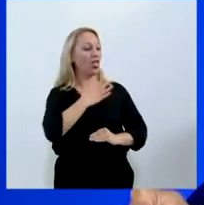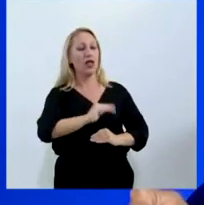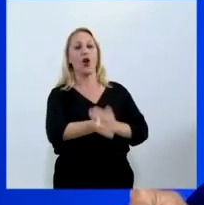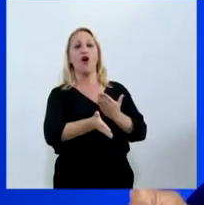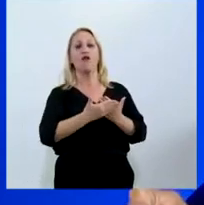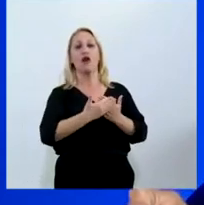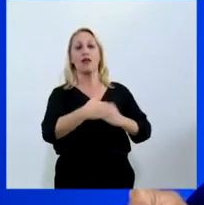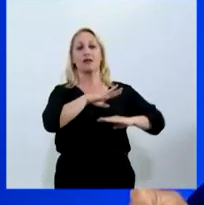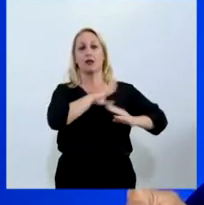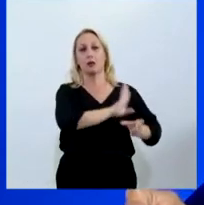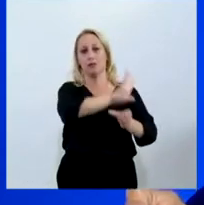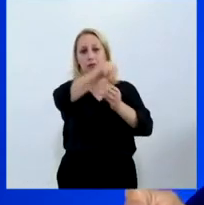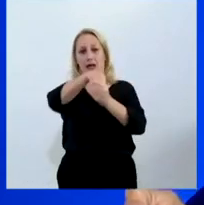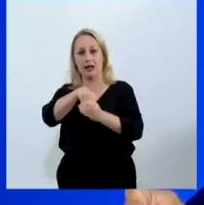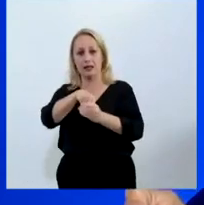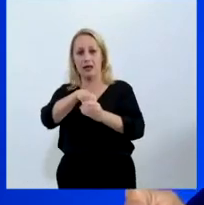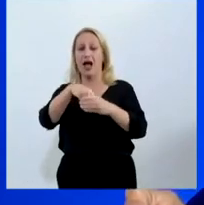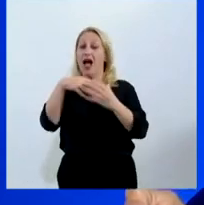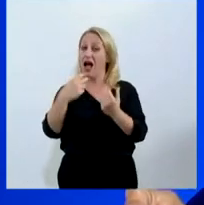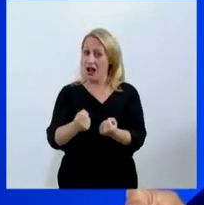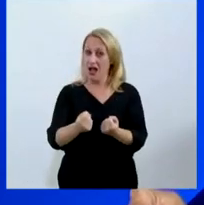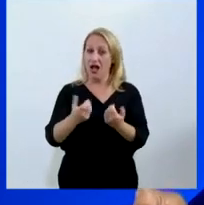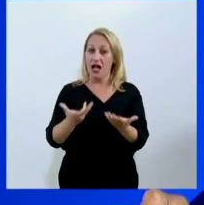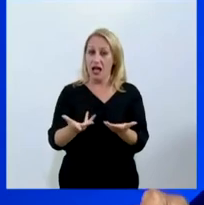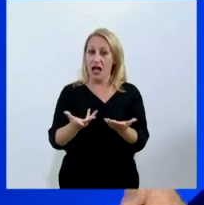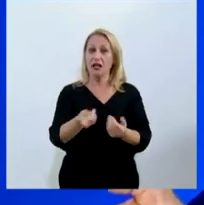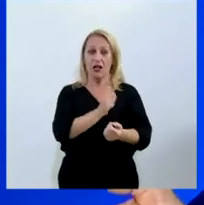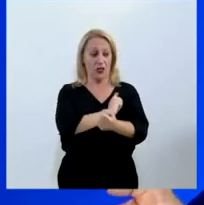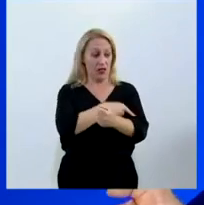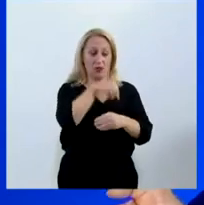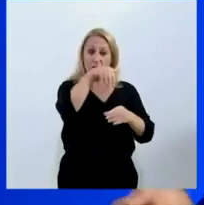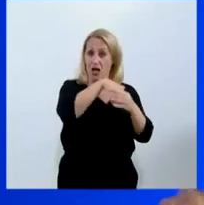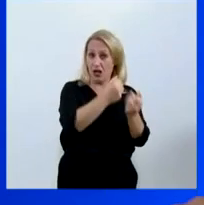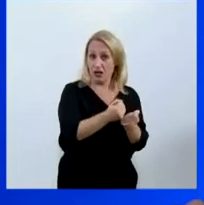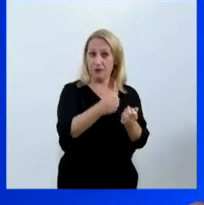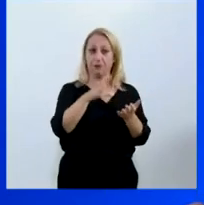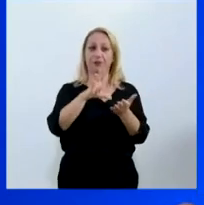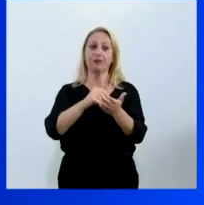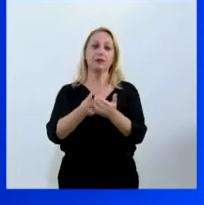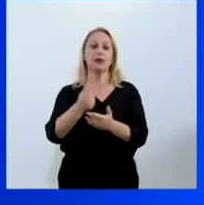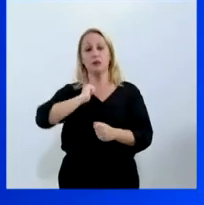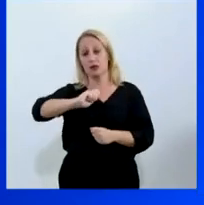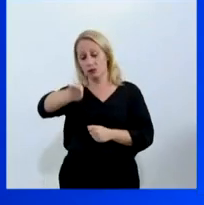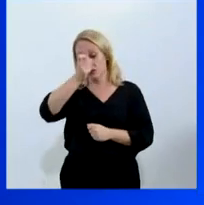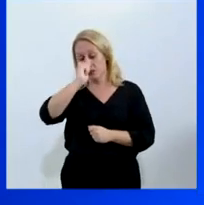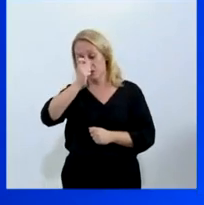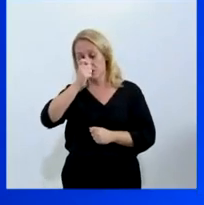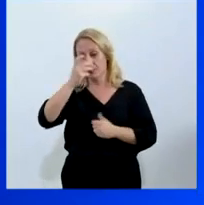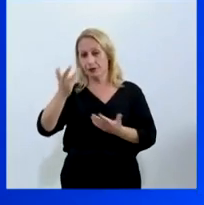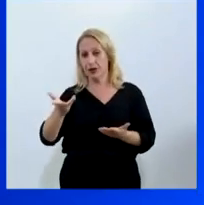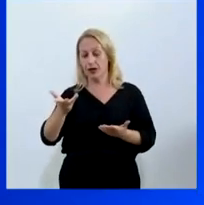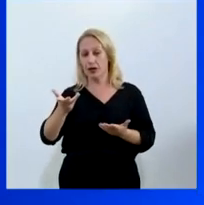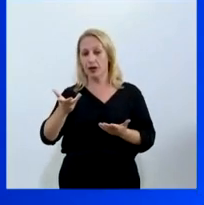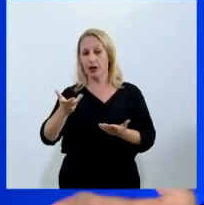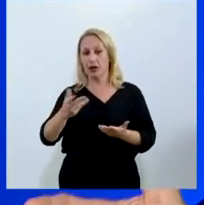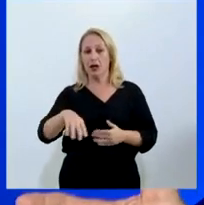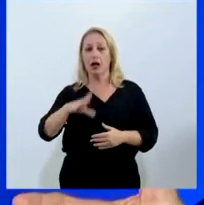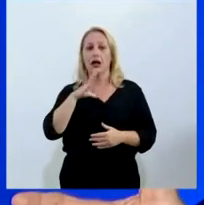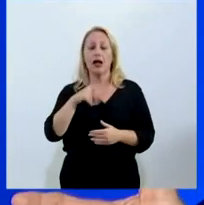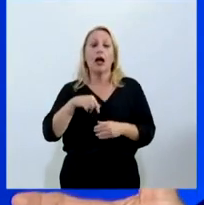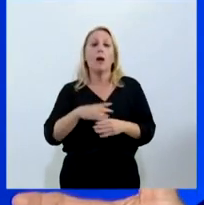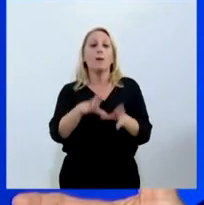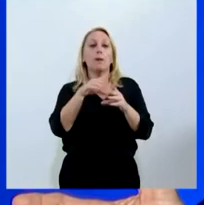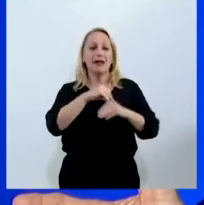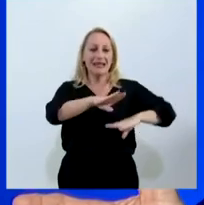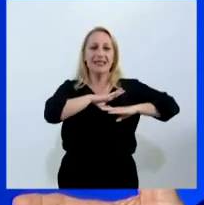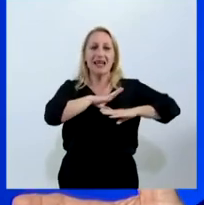οποίες πρέπει να κινητοποιηθούν. Υπάρχουν όμως πολύ σημαντικές δυνάμεις. Παραδείγματος χάρη, θέλω να εξάρω την εξαιρετική δουλειά που έκαναν τα τμήματα μηχανικού